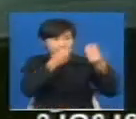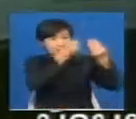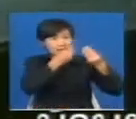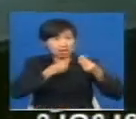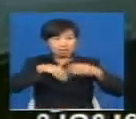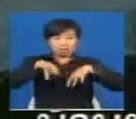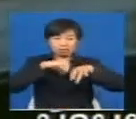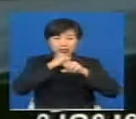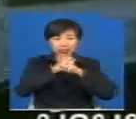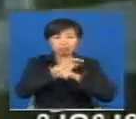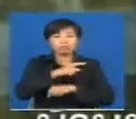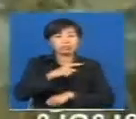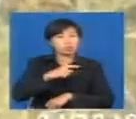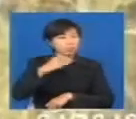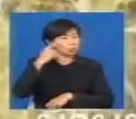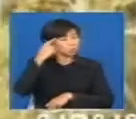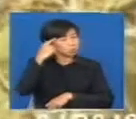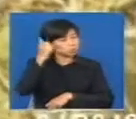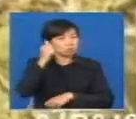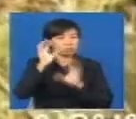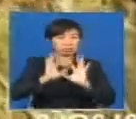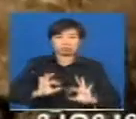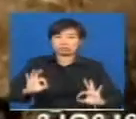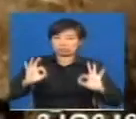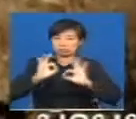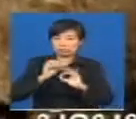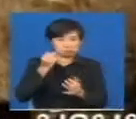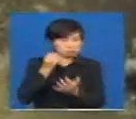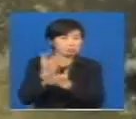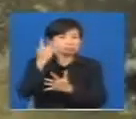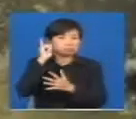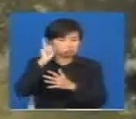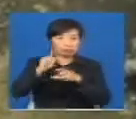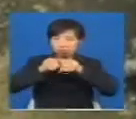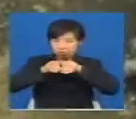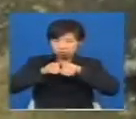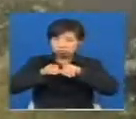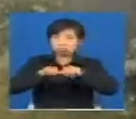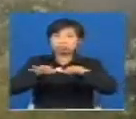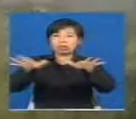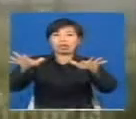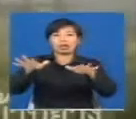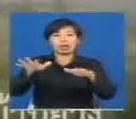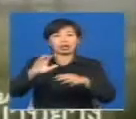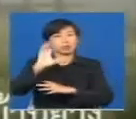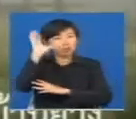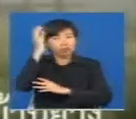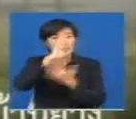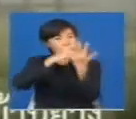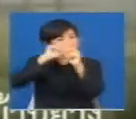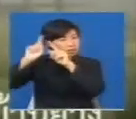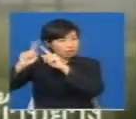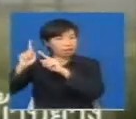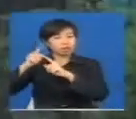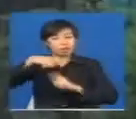ไว้ถือเป็นภูมิปัญญาอันล้ำค่าที่ควรได้รับการเผยแพร่ให้เป็นที่ประจักษ์แก่สายตาทั้งชาวต่างชาติและช